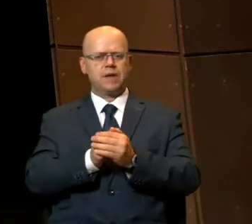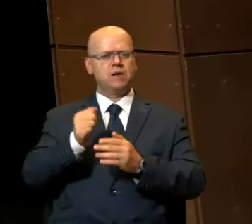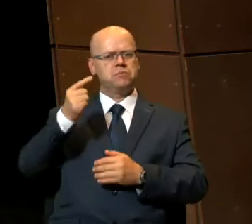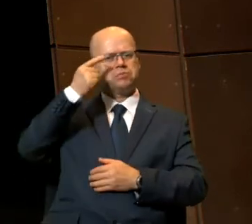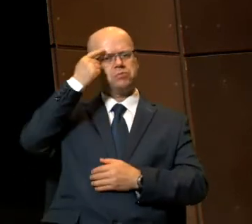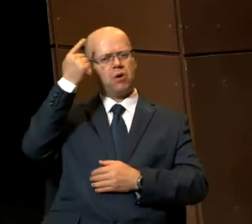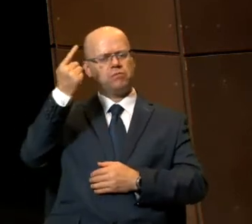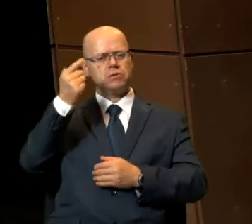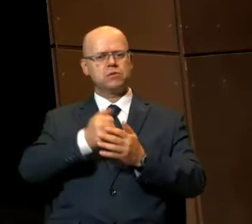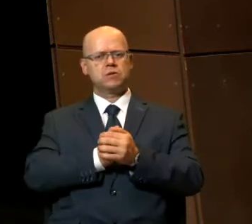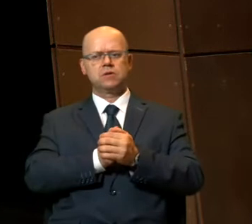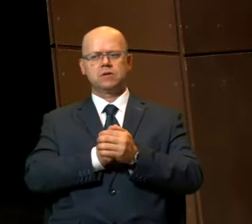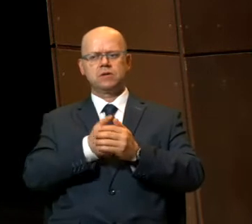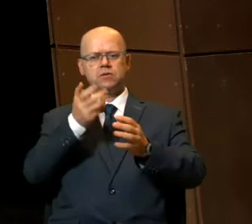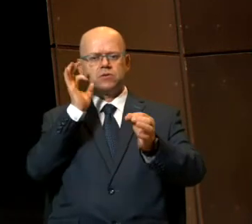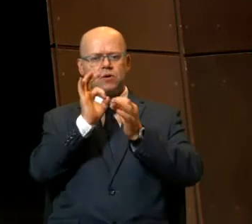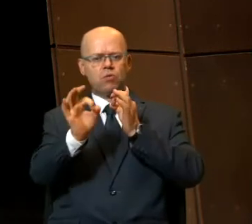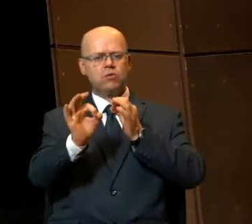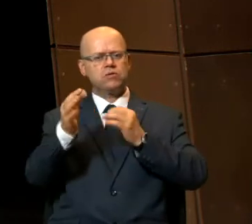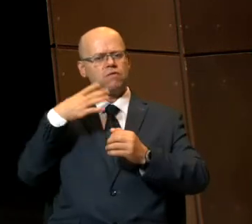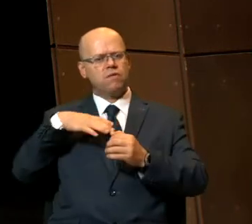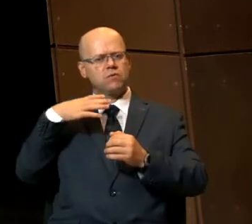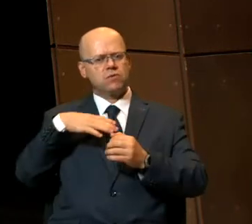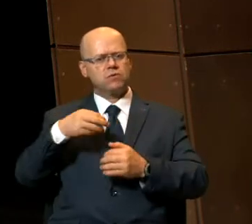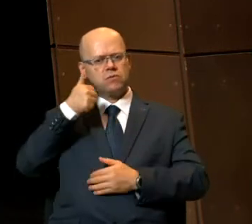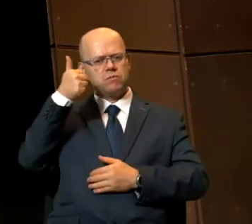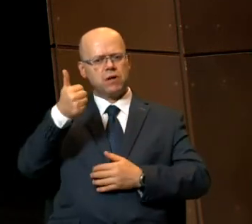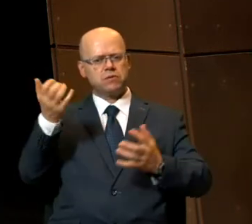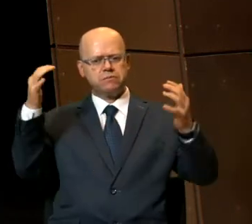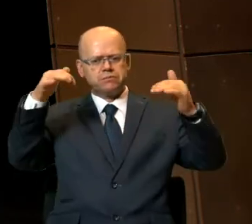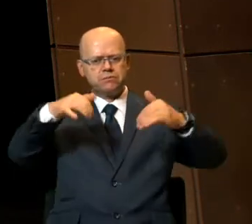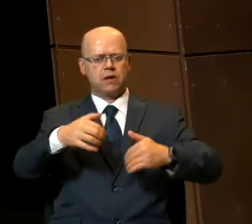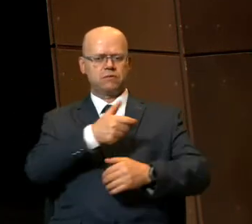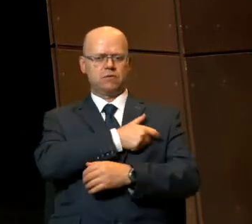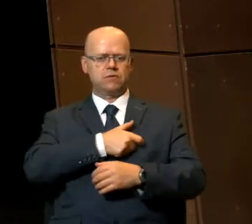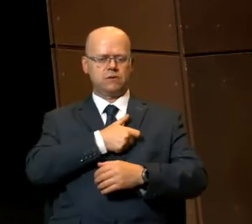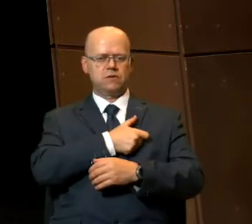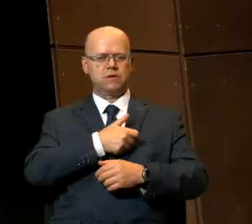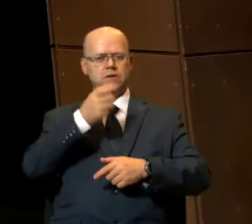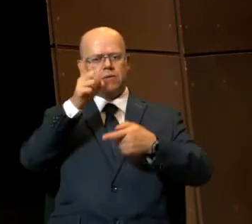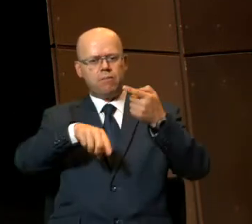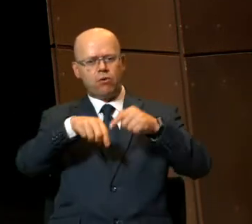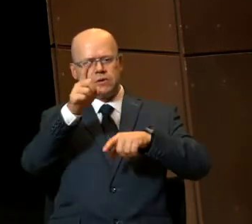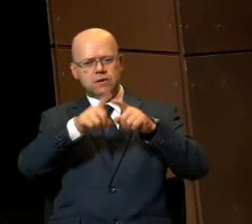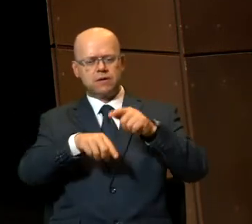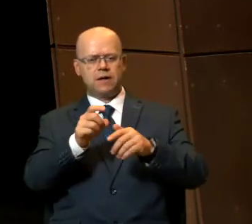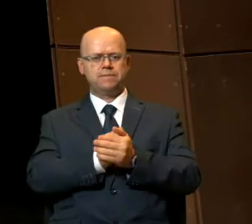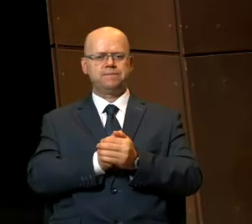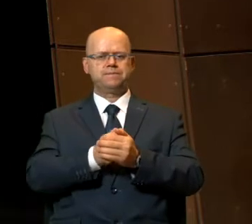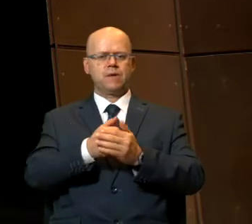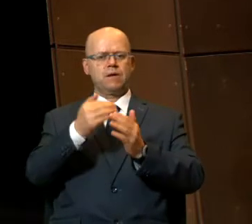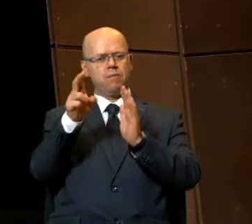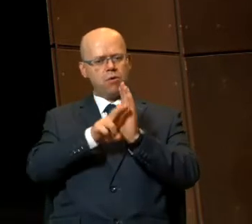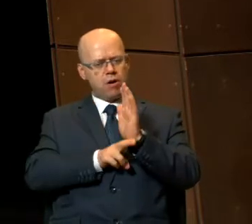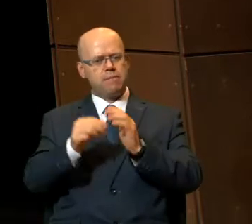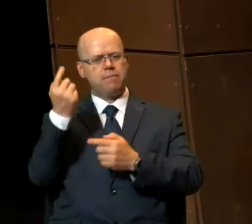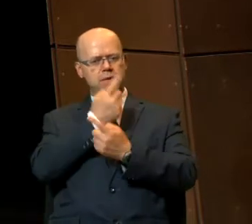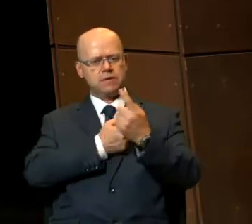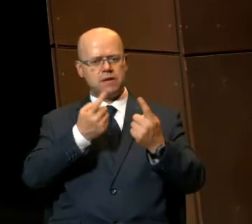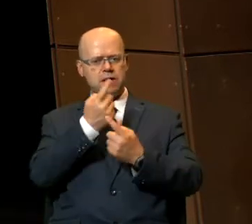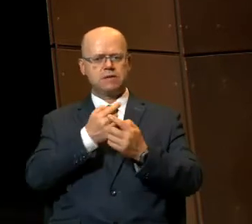nawiązać do ducha, szczególnie też pierwszego zjazdu Solidarności, gdzie polityka, spotkania, programowe myślenia,